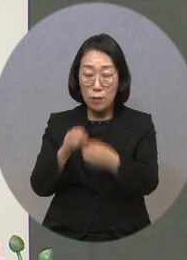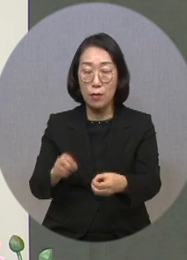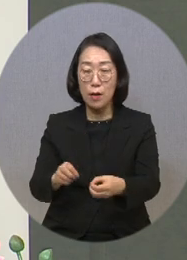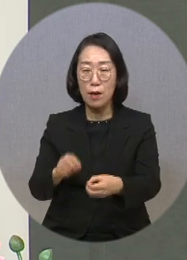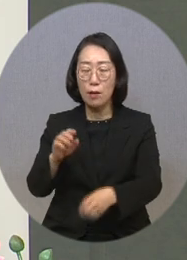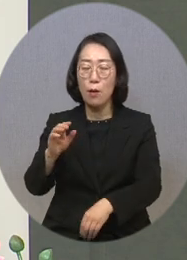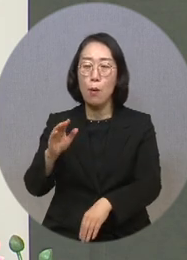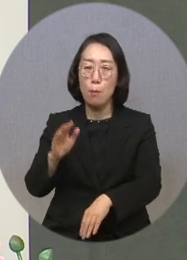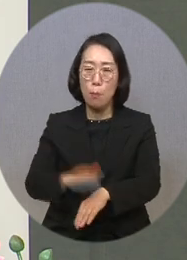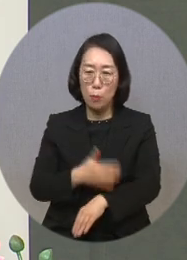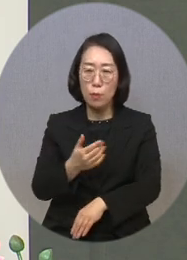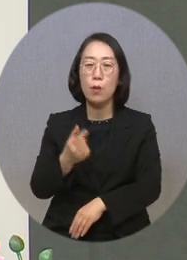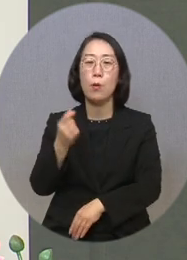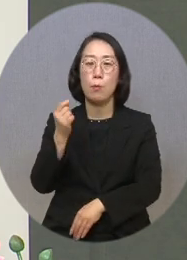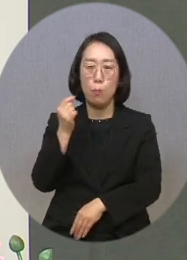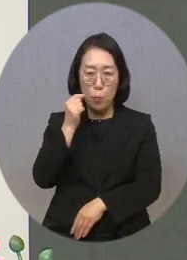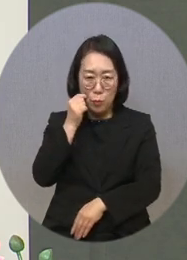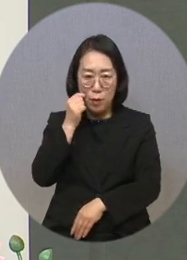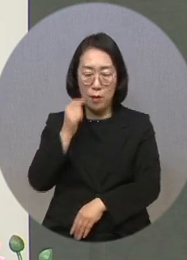그러지는 못할 거고